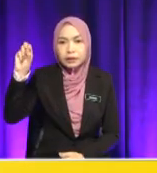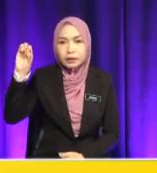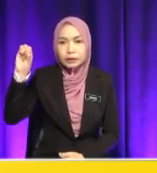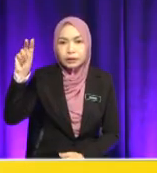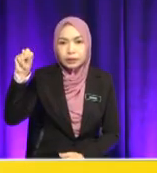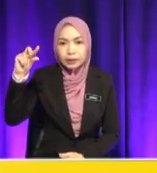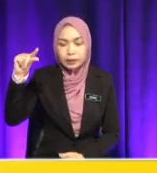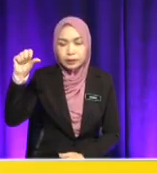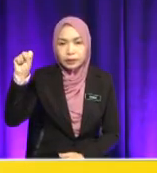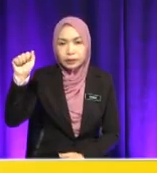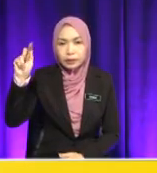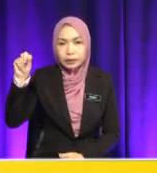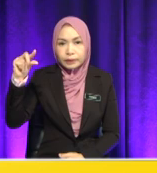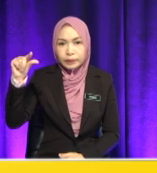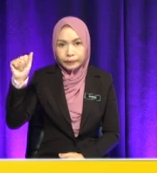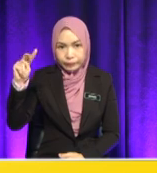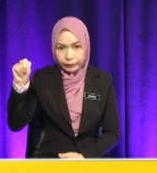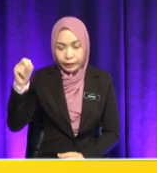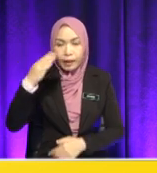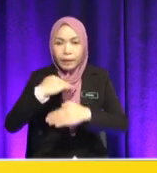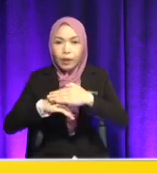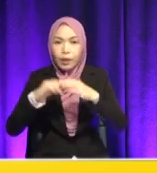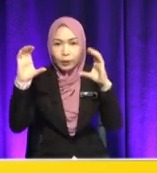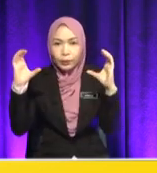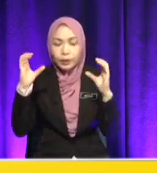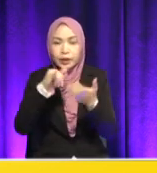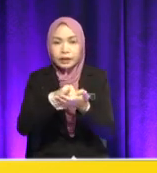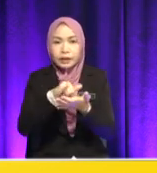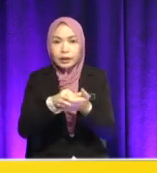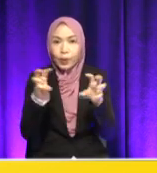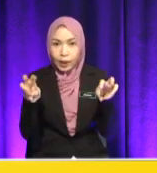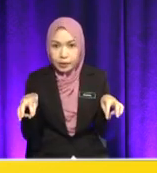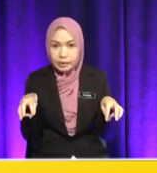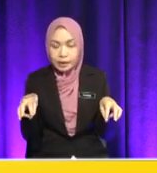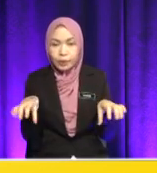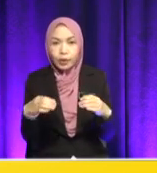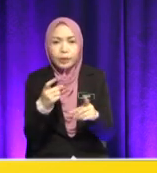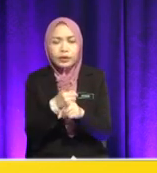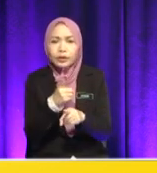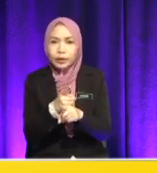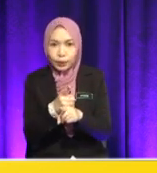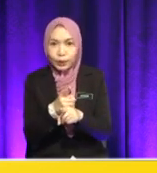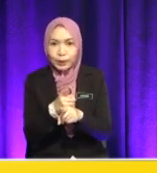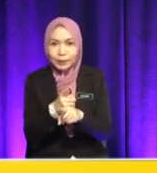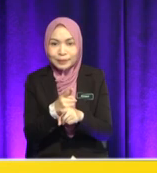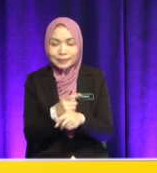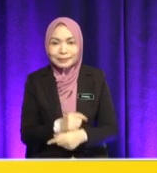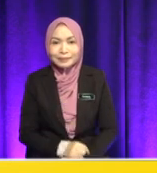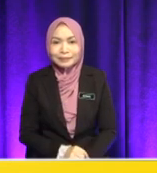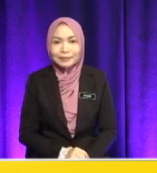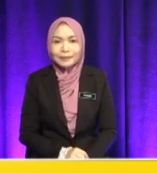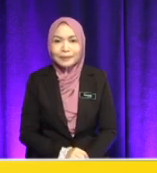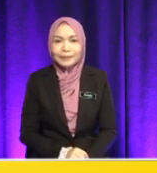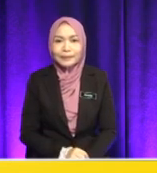itu pastikan di bawah kurungan itu 4 betul-betul tak boleh dibuat terus